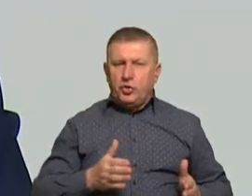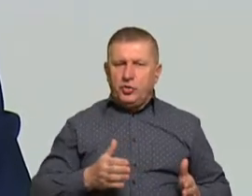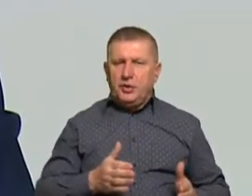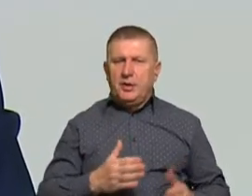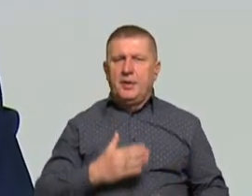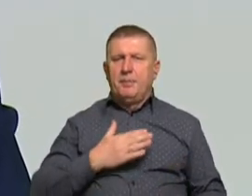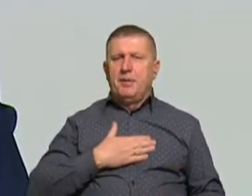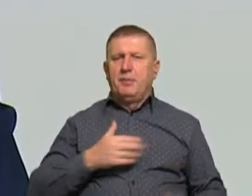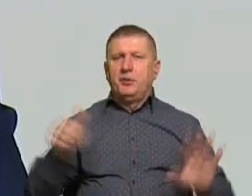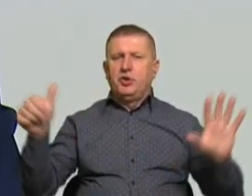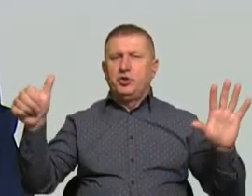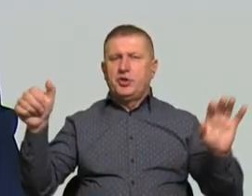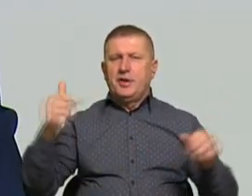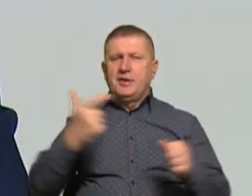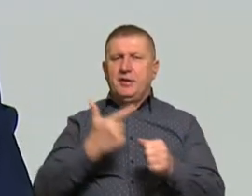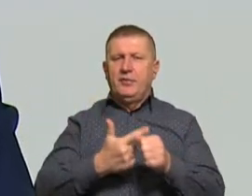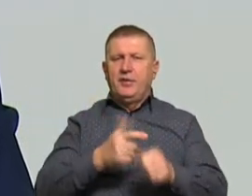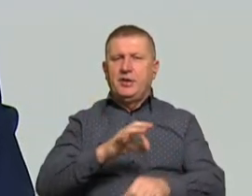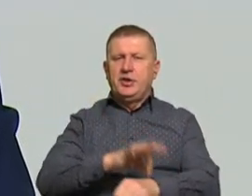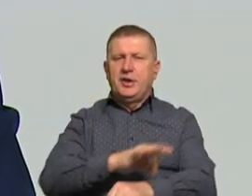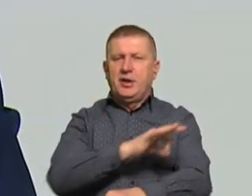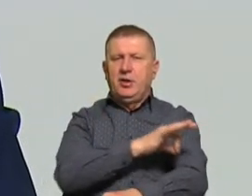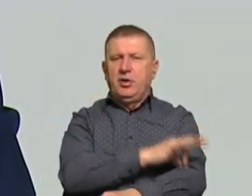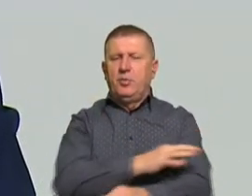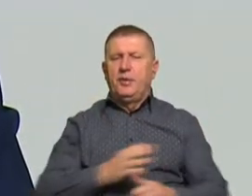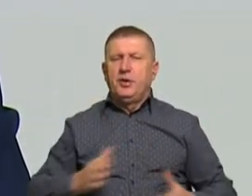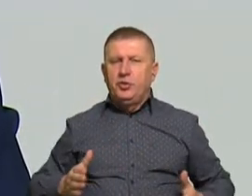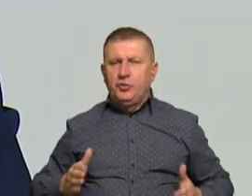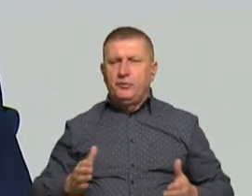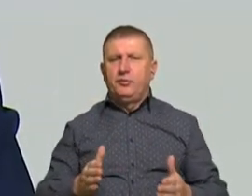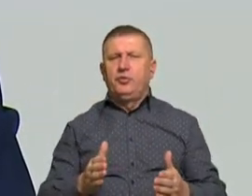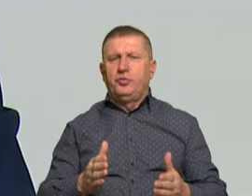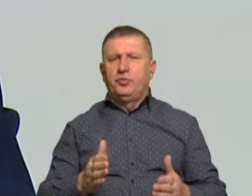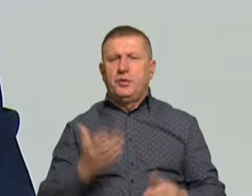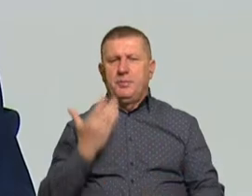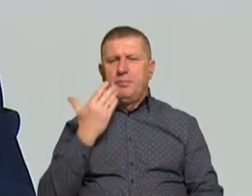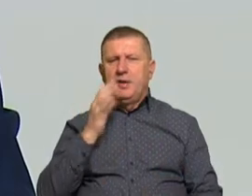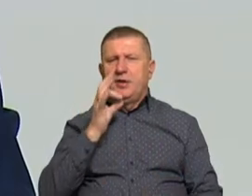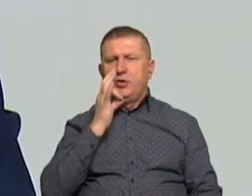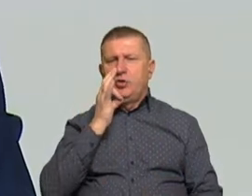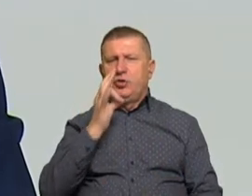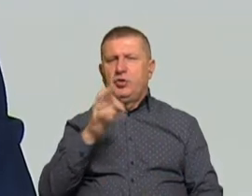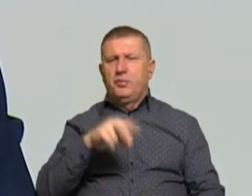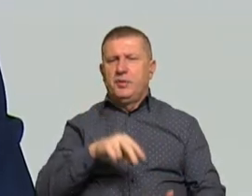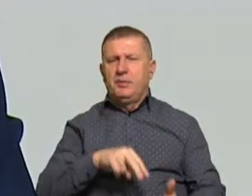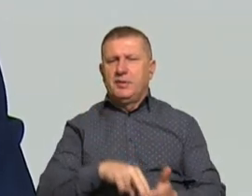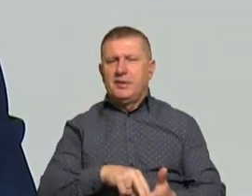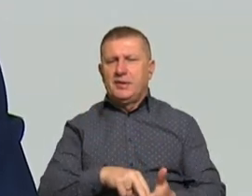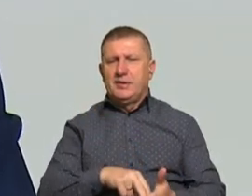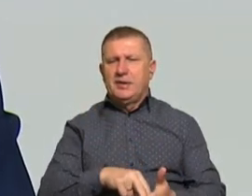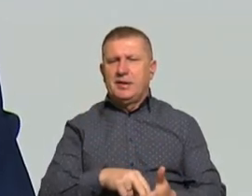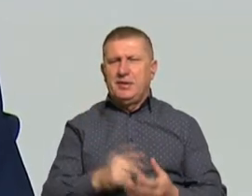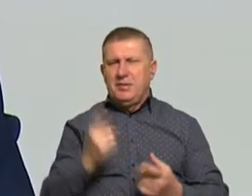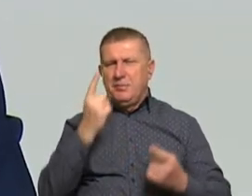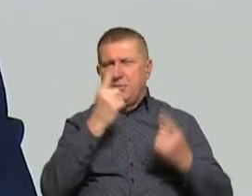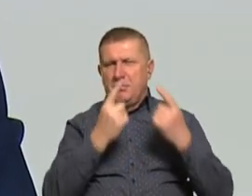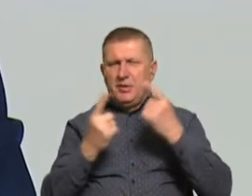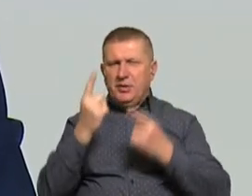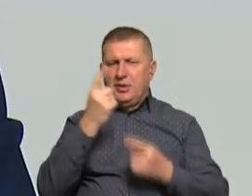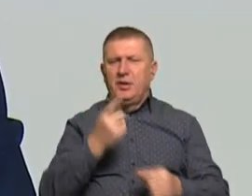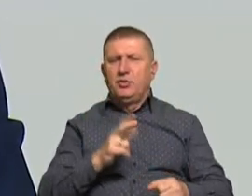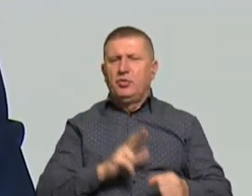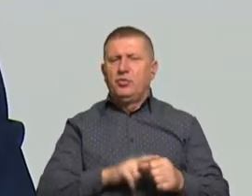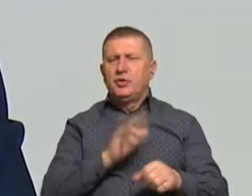w mieście 620 kilometrów dróg. Z tego znakomita większość jest w bardzo dobrym stanie. Ja tak zastanawiam się, myślę, że państwo, którzy